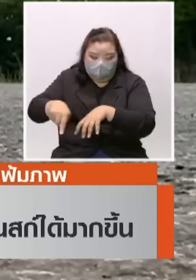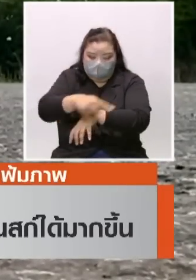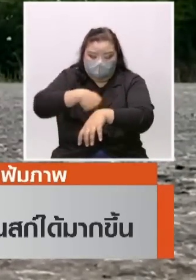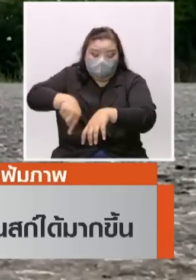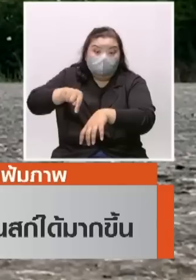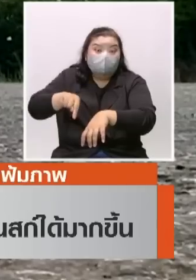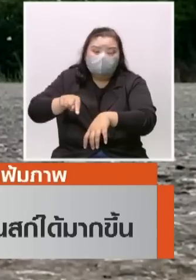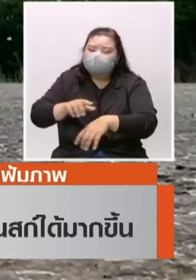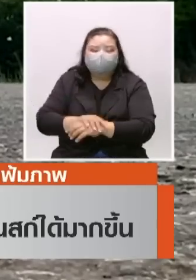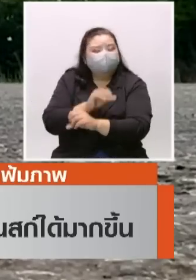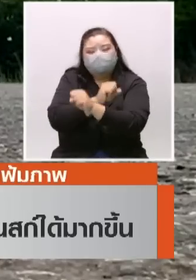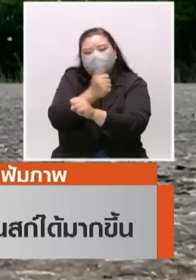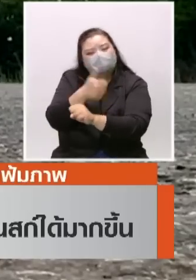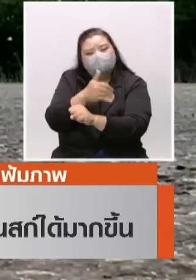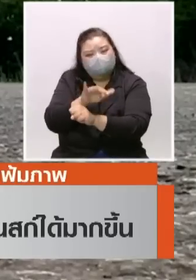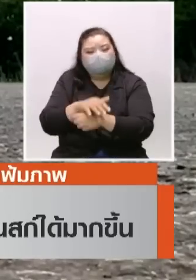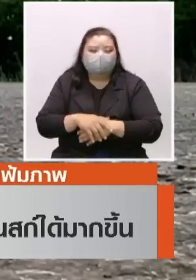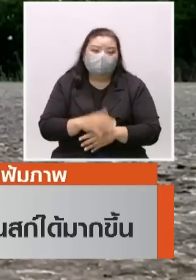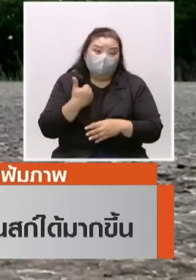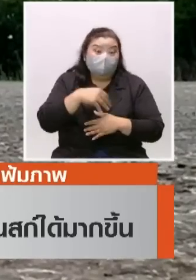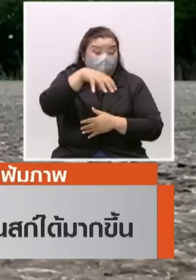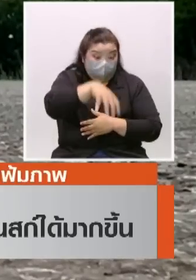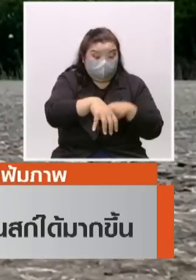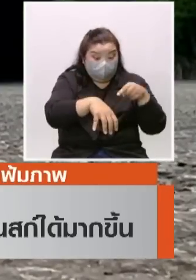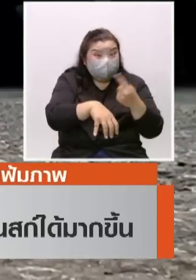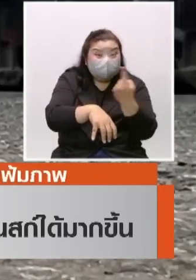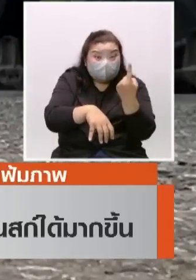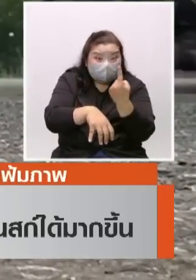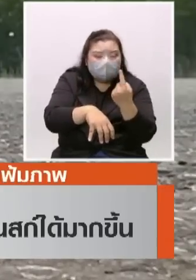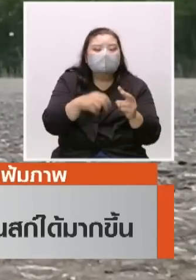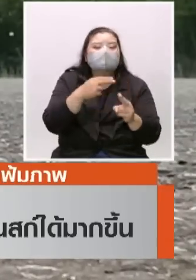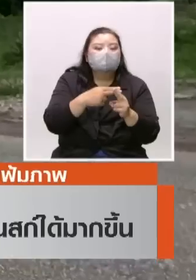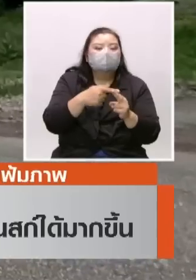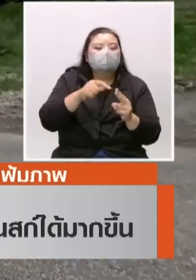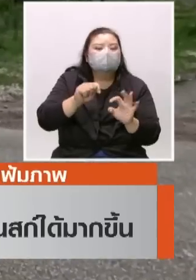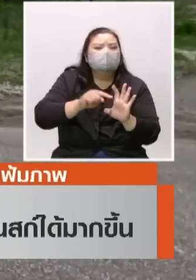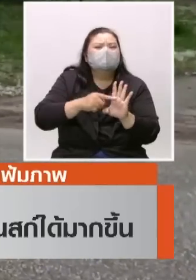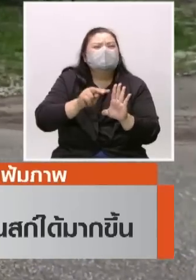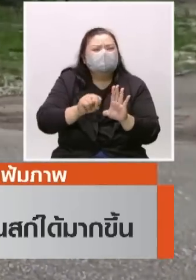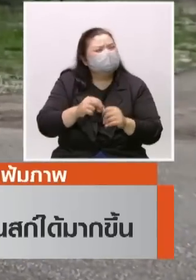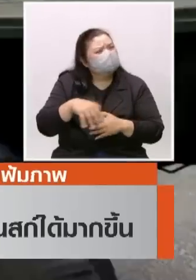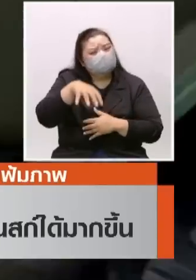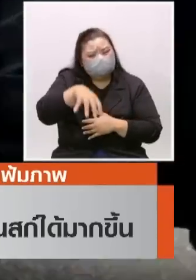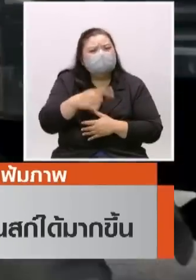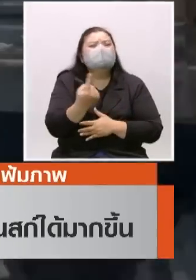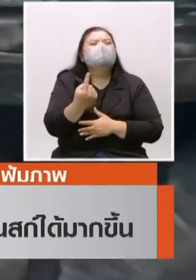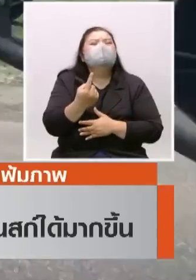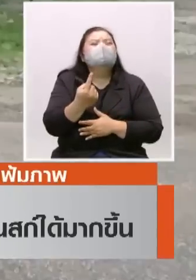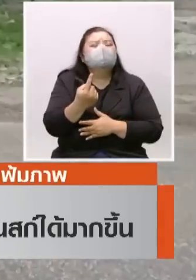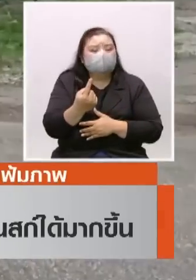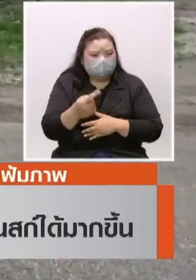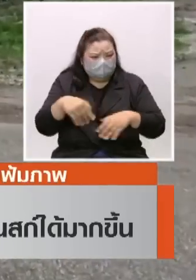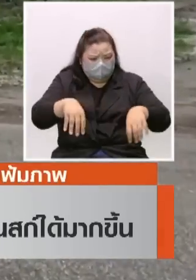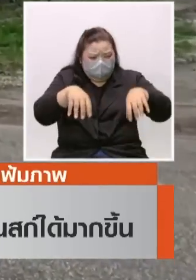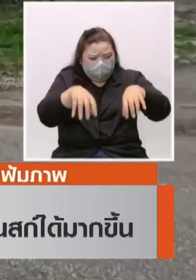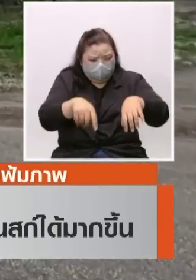สามารถคบคุมได้นะคะเมืองดันหนาที่ยงเหลอของ Severodonets ตอนนี้ก็คือ Lisi Chance เท่านั้นซึหางกแค่สภานข้ามแ่น้ำ